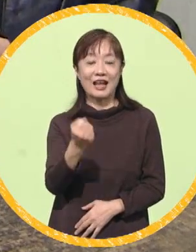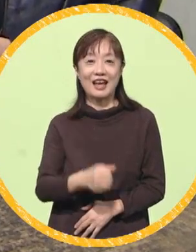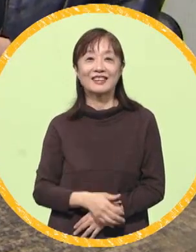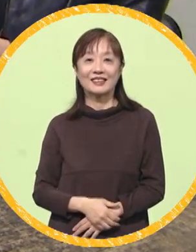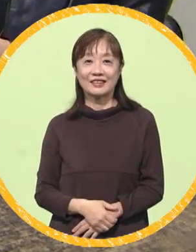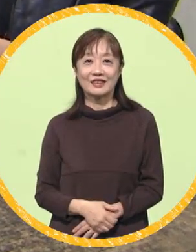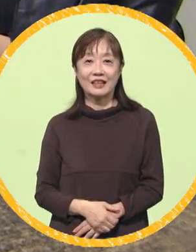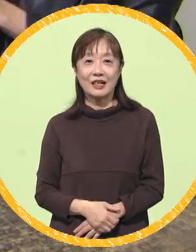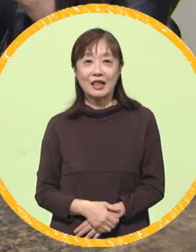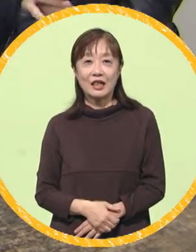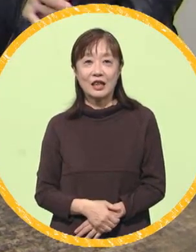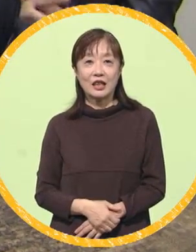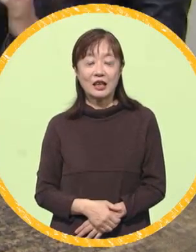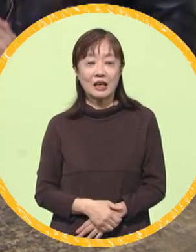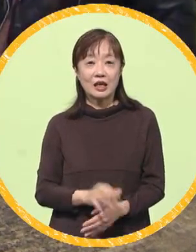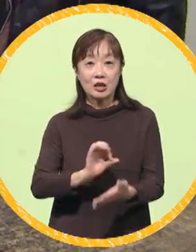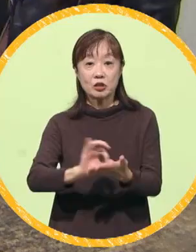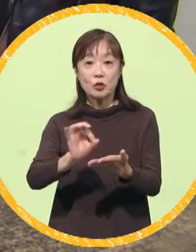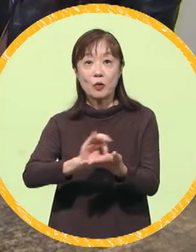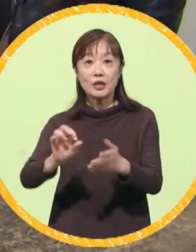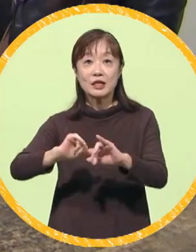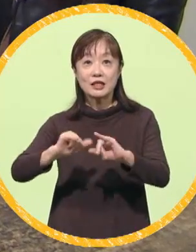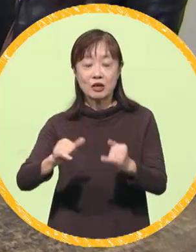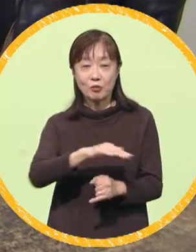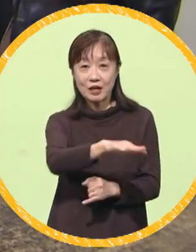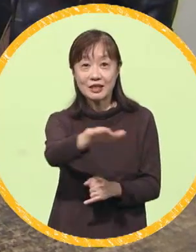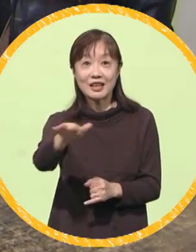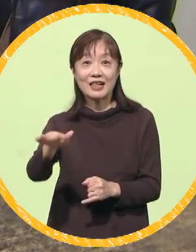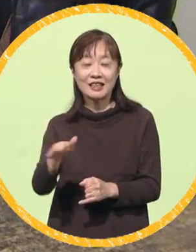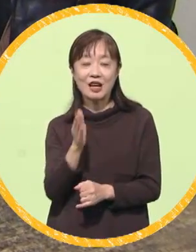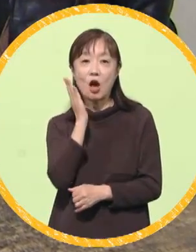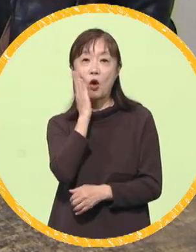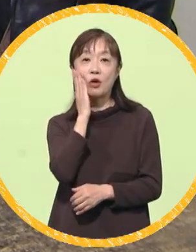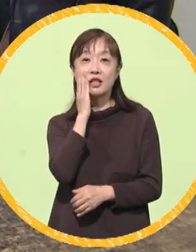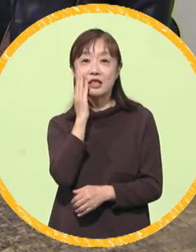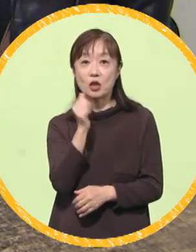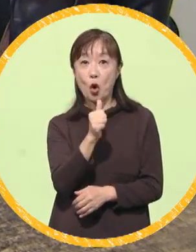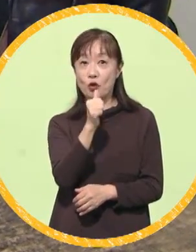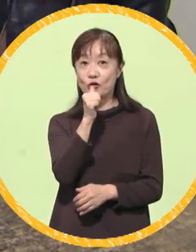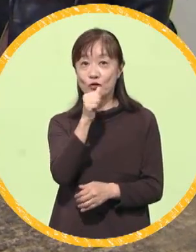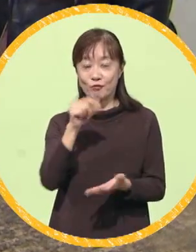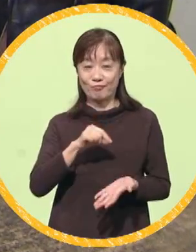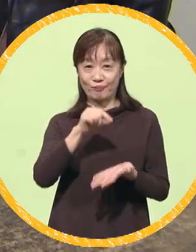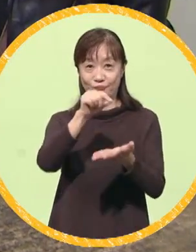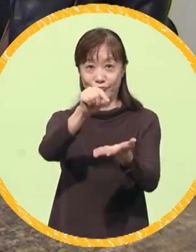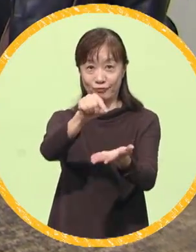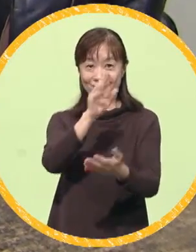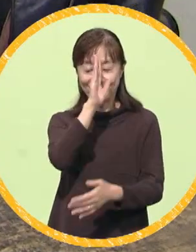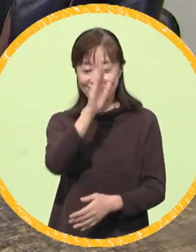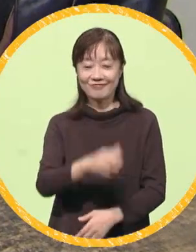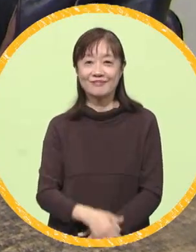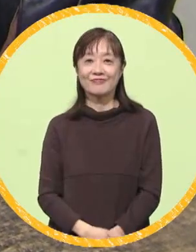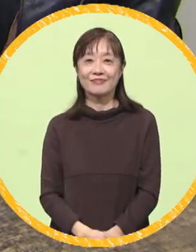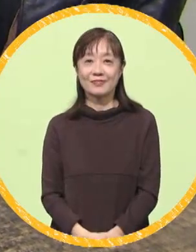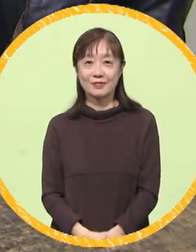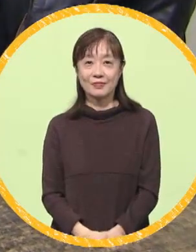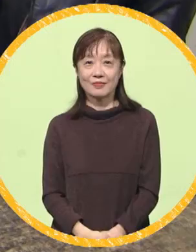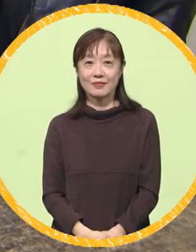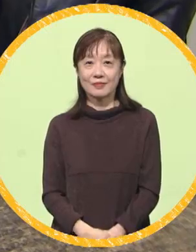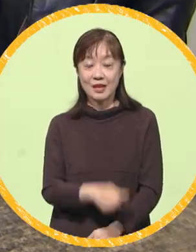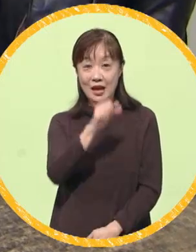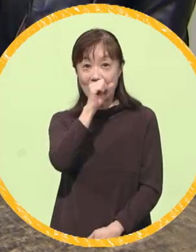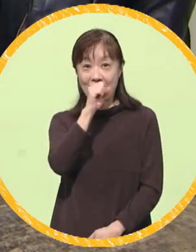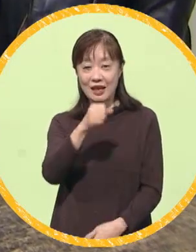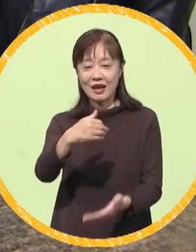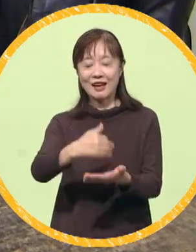ね、消費者の方に美味しい牛乳を届けていってください。 はい、 いやちょっと素敵な話が聞け